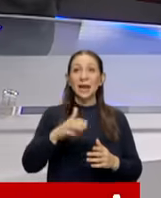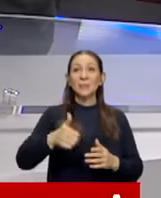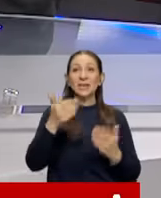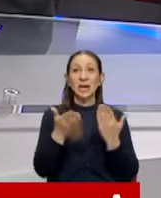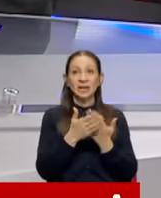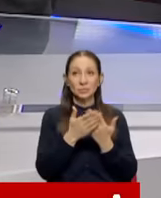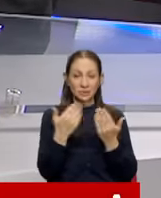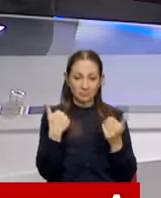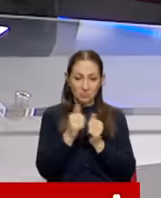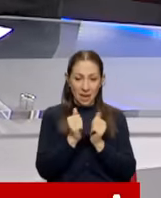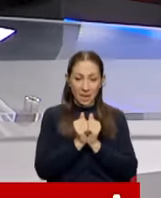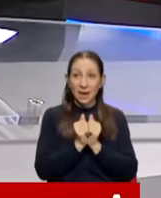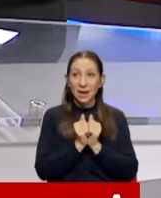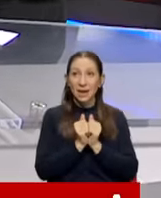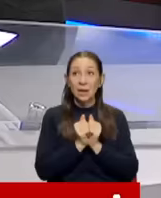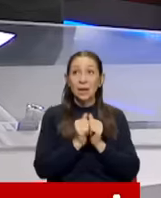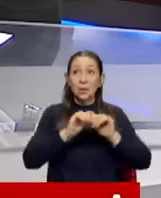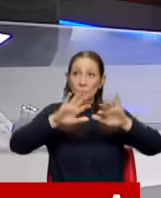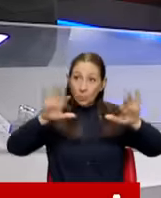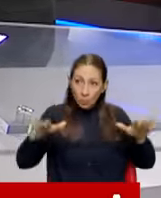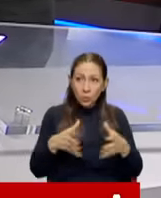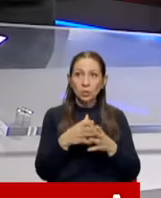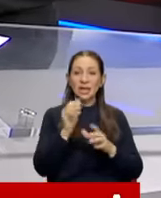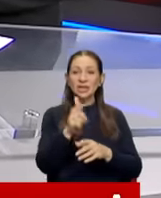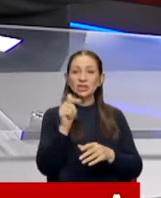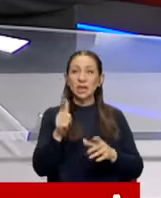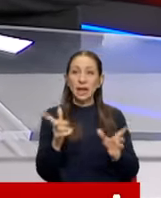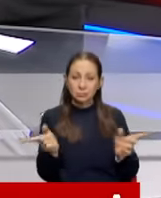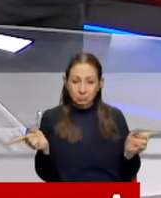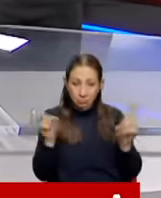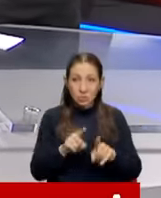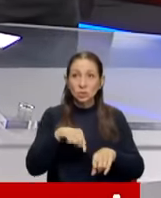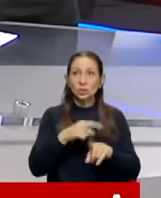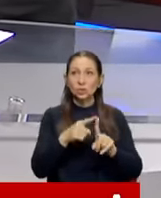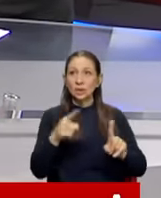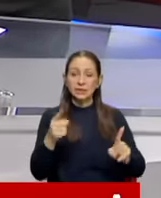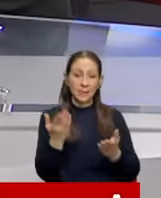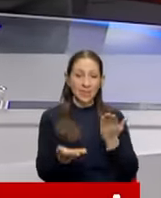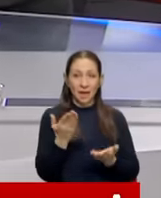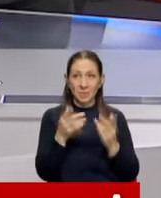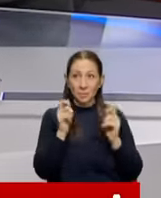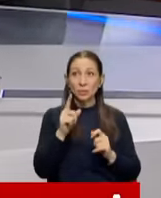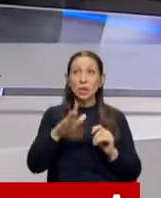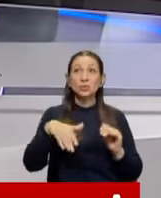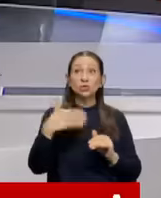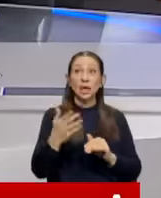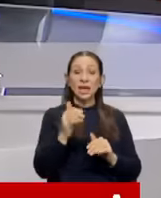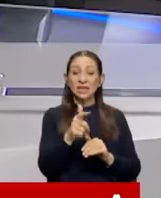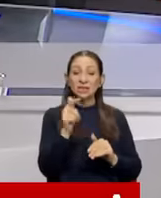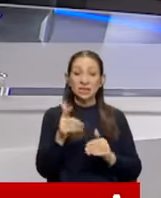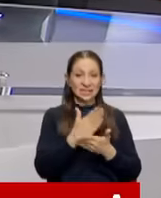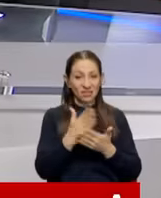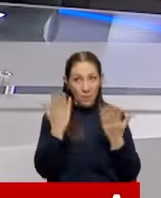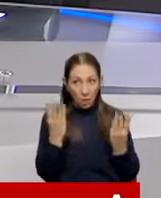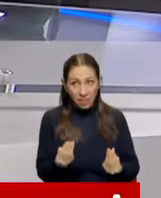başkan yardımcımız da vardı aramızda Eee bütün Eee ilçeler bir araya geldik ve süreçleri değerlendirdik bundan sonra ilçesi